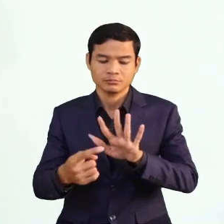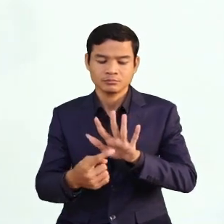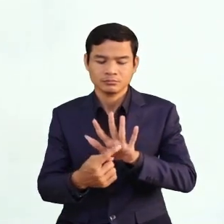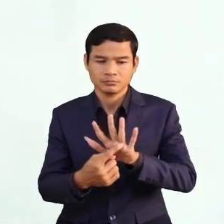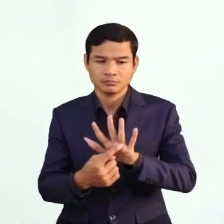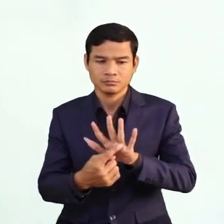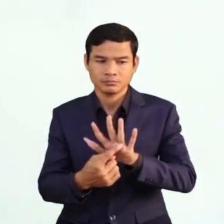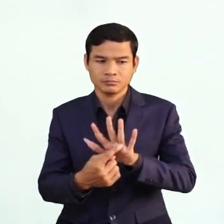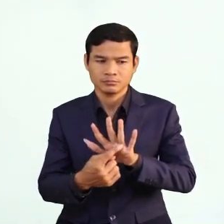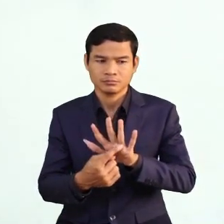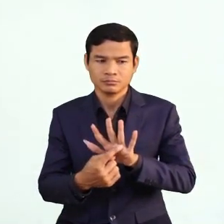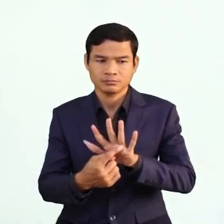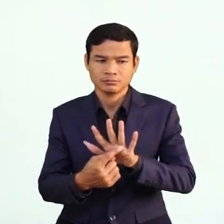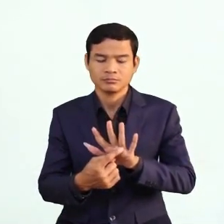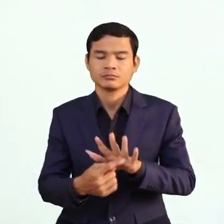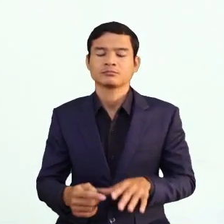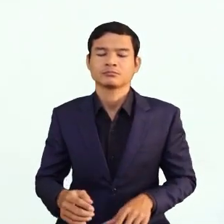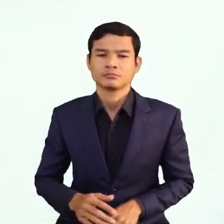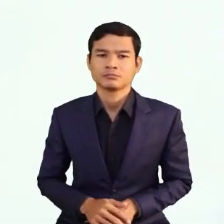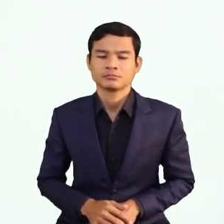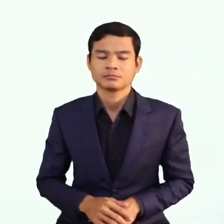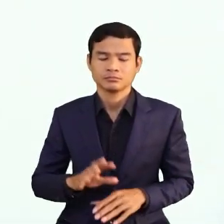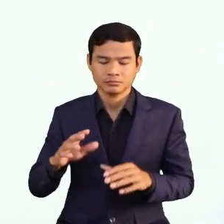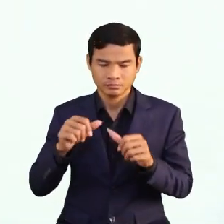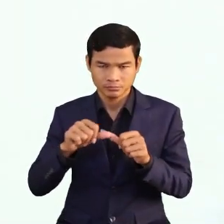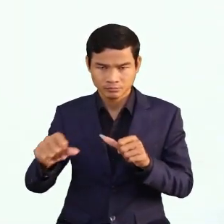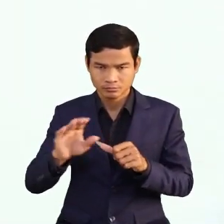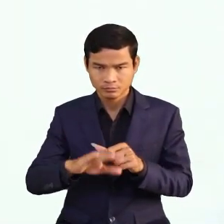ពូចាតោះបន្ត